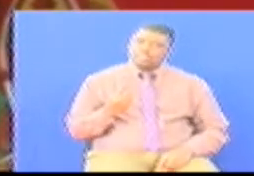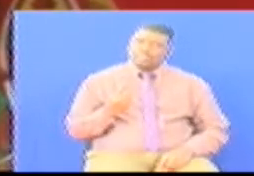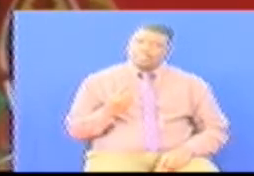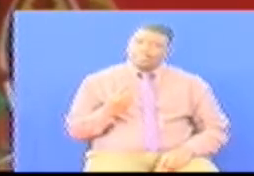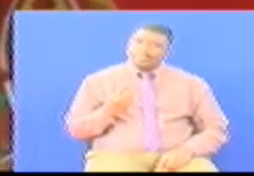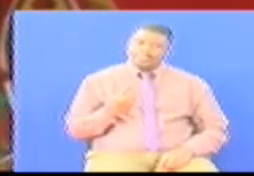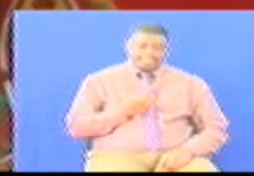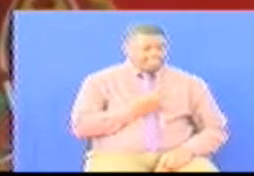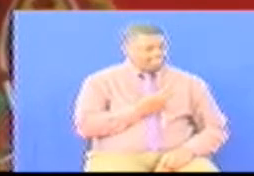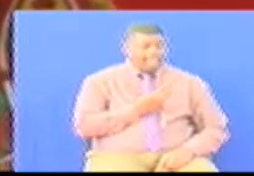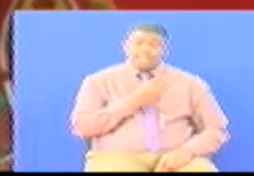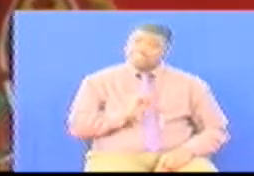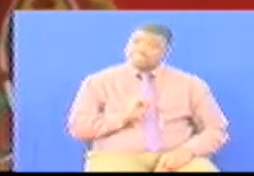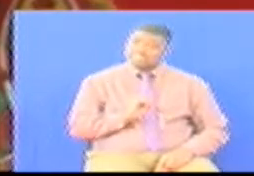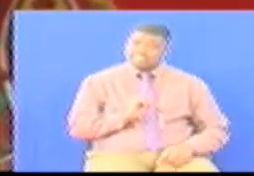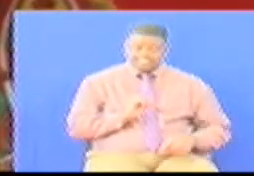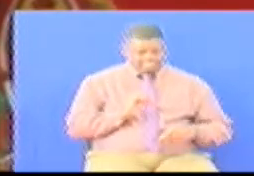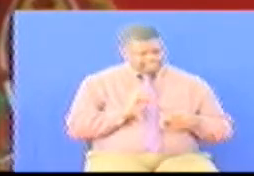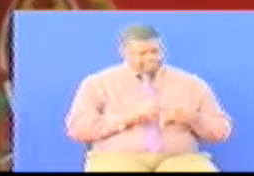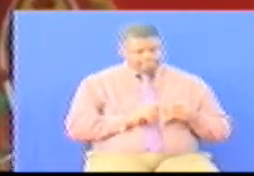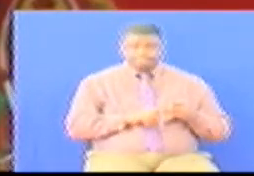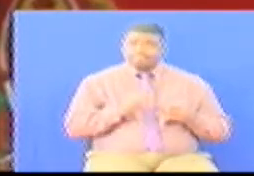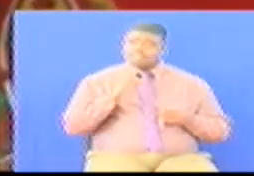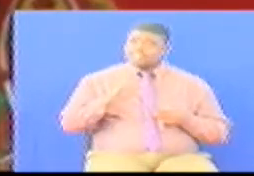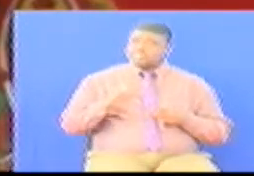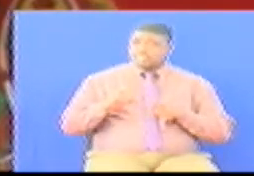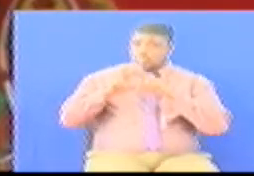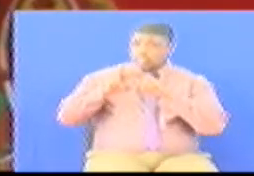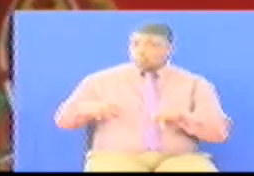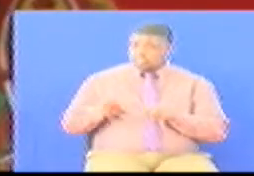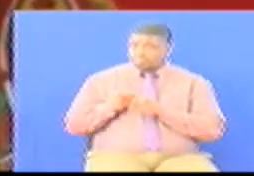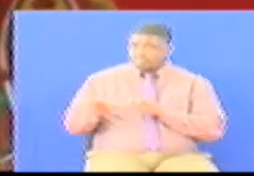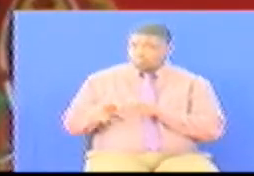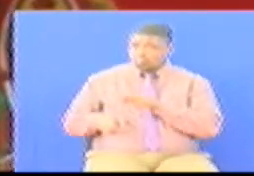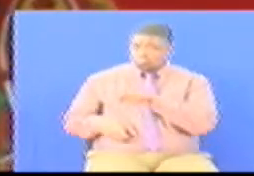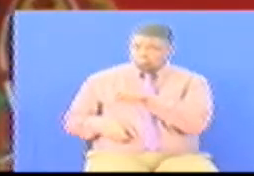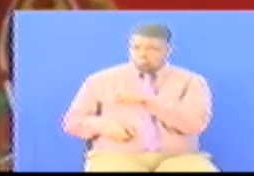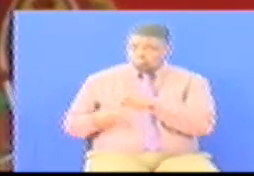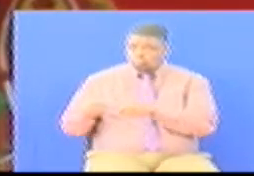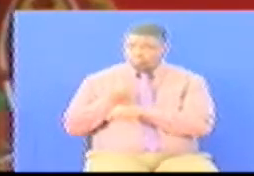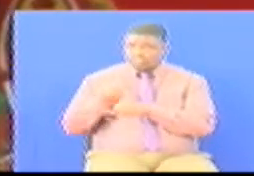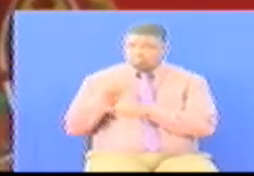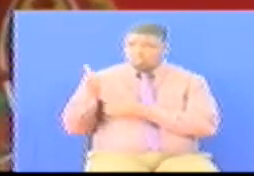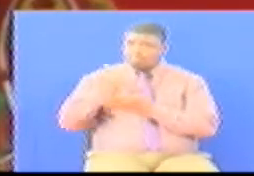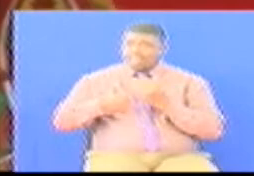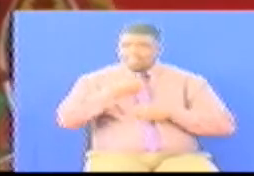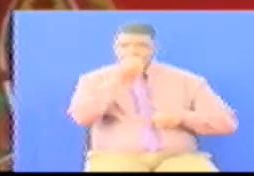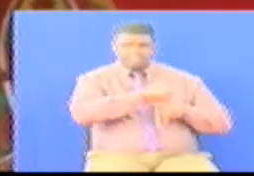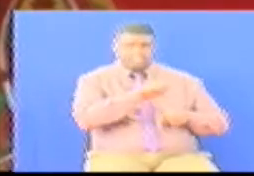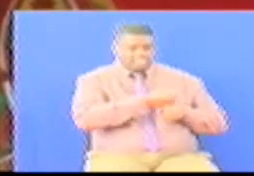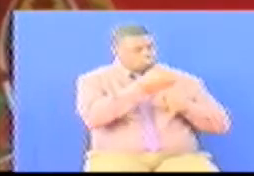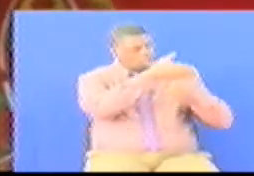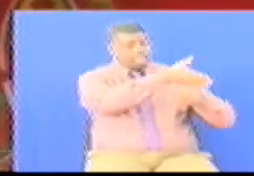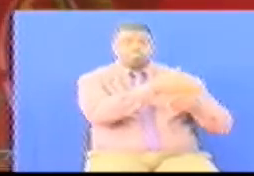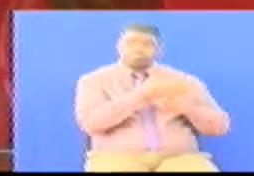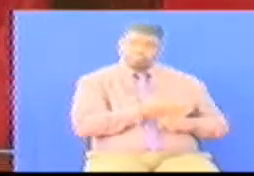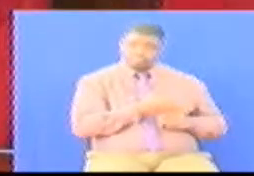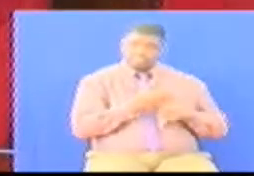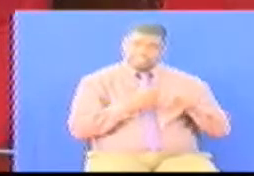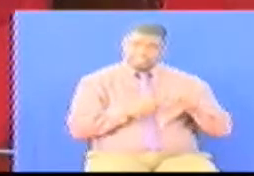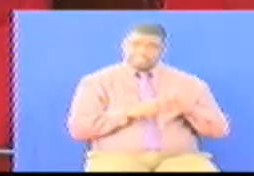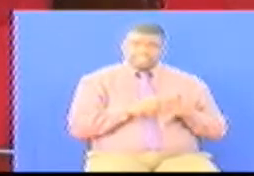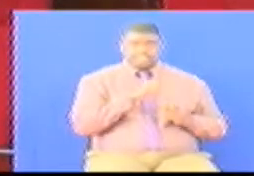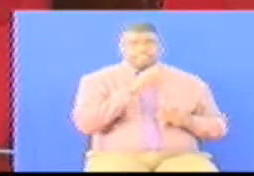bilioni 130. C, ukaguzi maalumu ulibaini ubadhilifu wa fedha uliofanywa na baadhi ya watumishi wa kampuni ya Pride kiasi cha